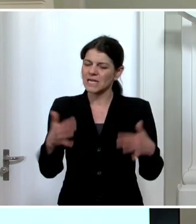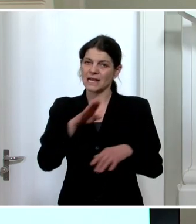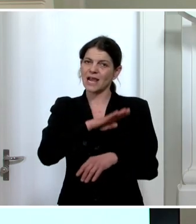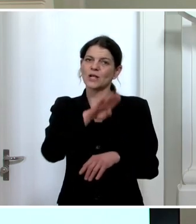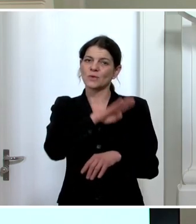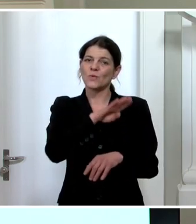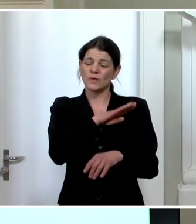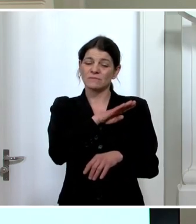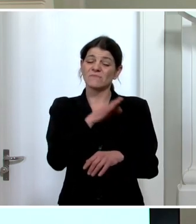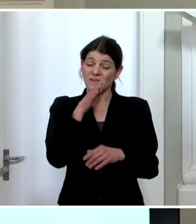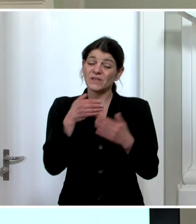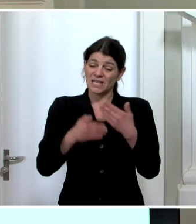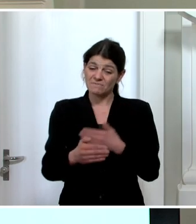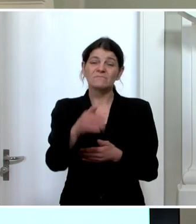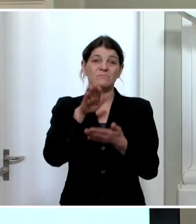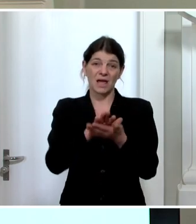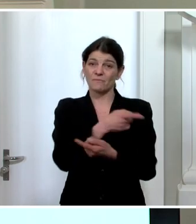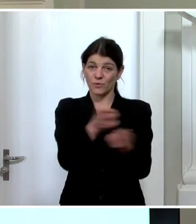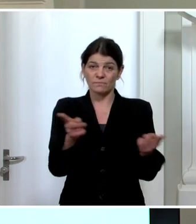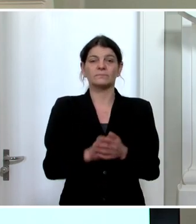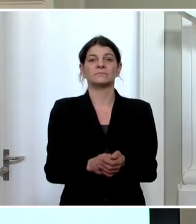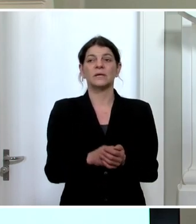stetigen Begleiter sein. Besten Dank.